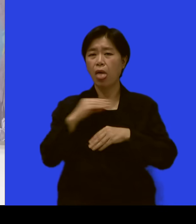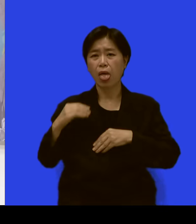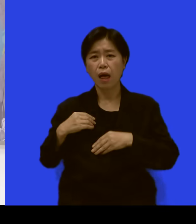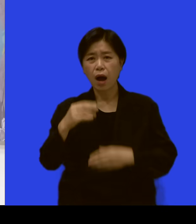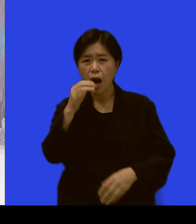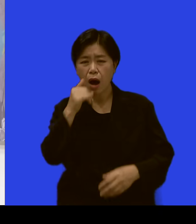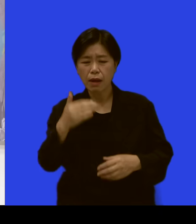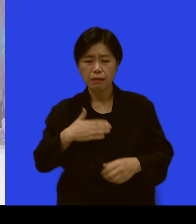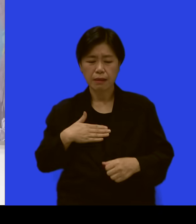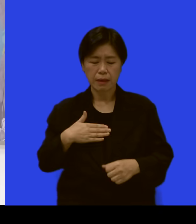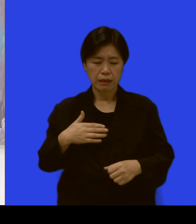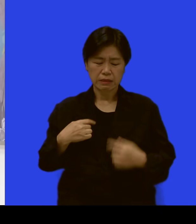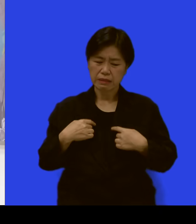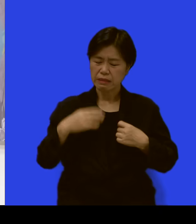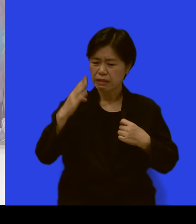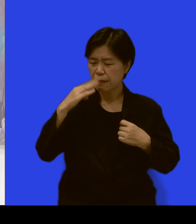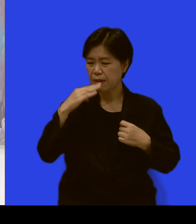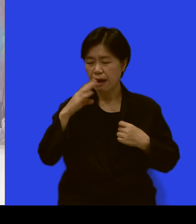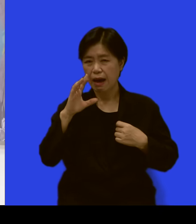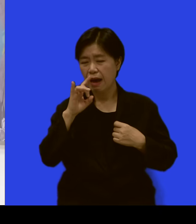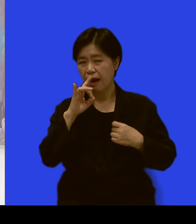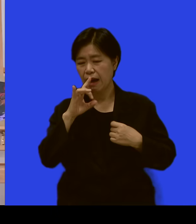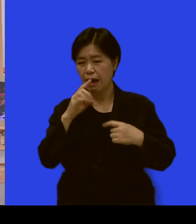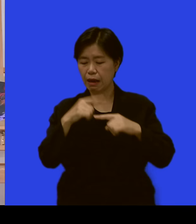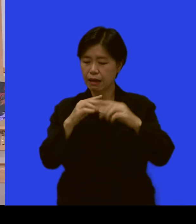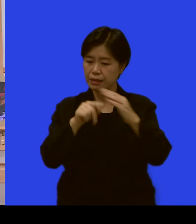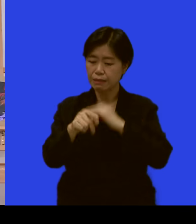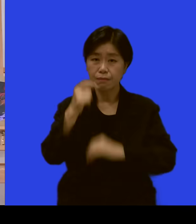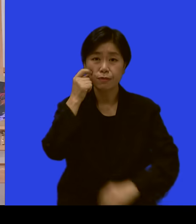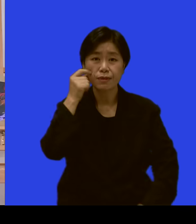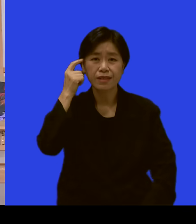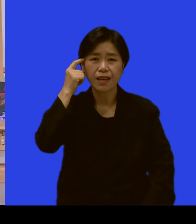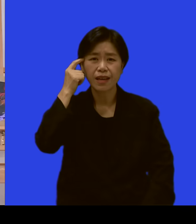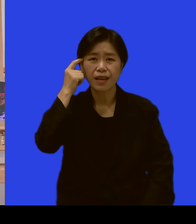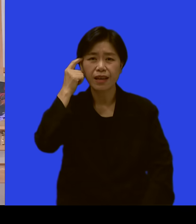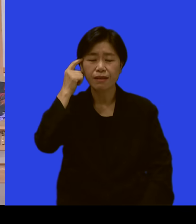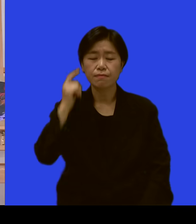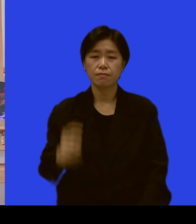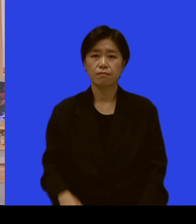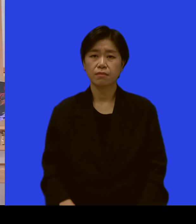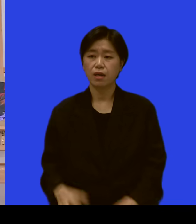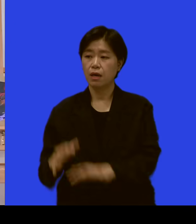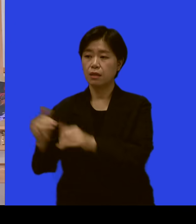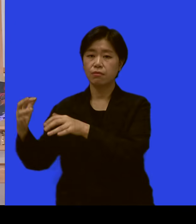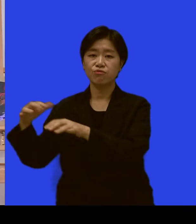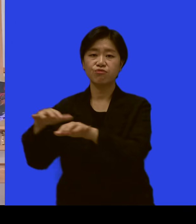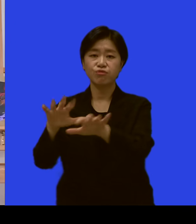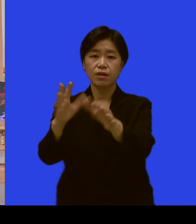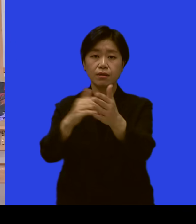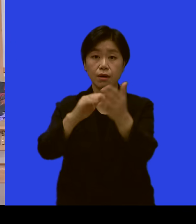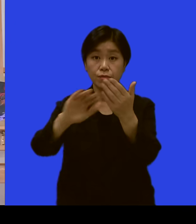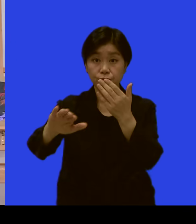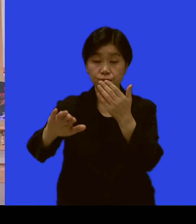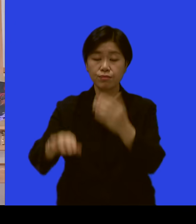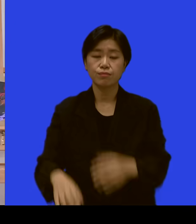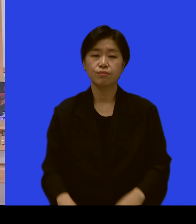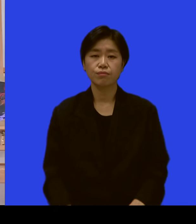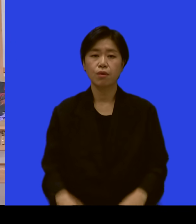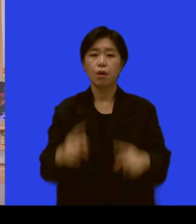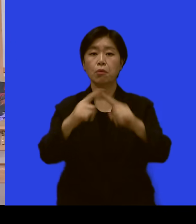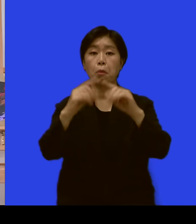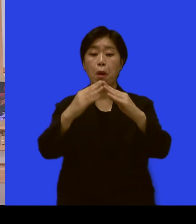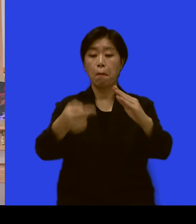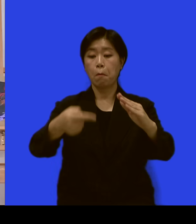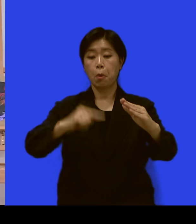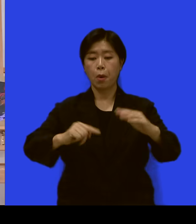들어가겠어. 예의가 아니잖아요. 예, 예. 그것은. 그래서 사람들이 다 본당 안에 들어가고 난 다음에 그 교회